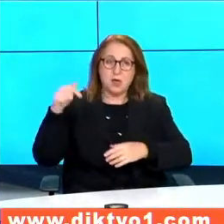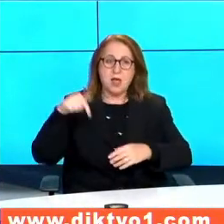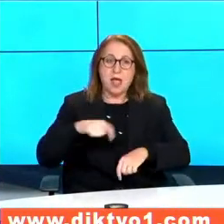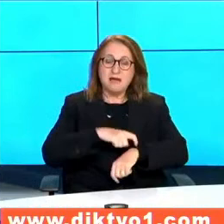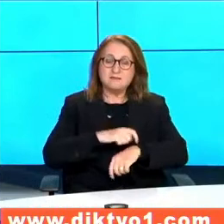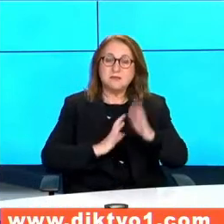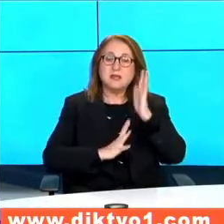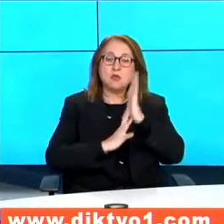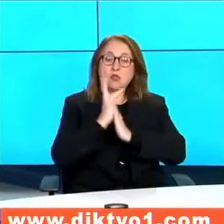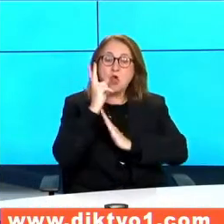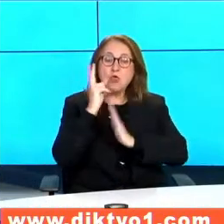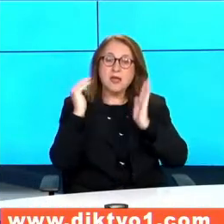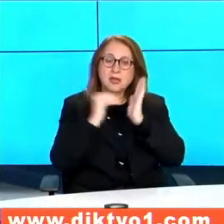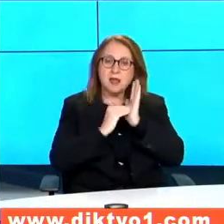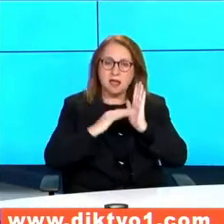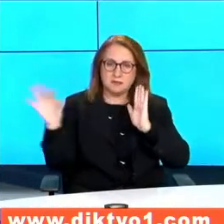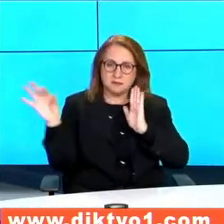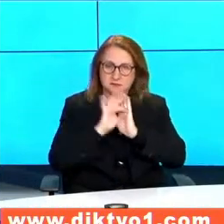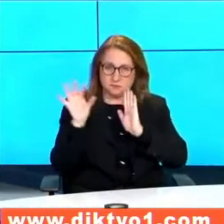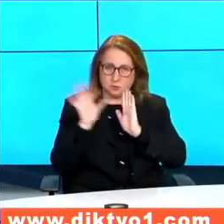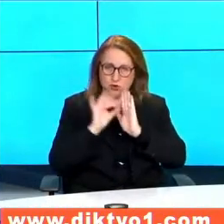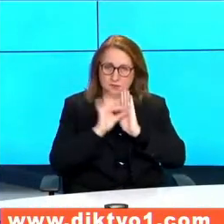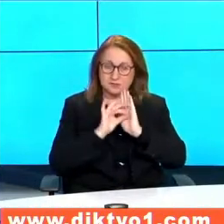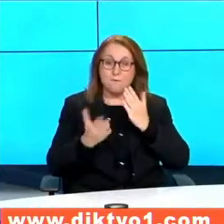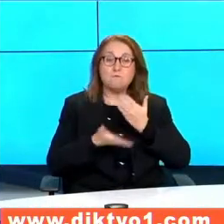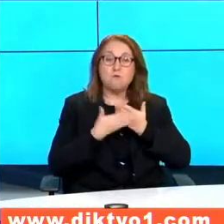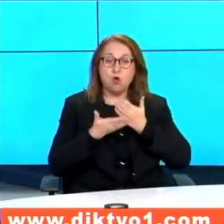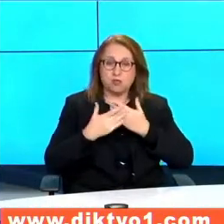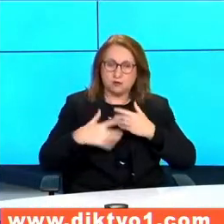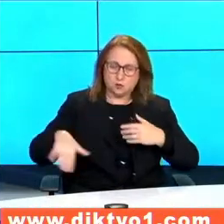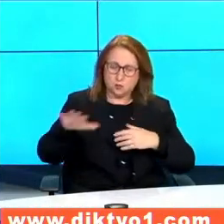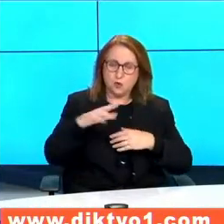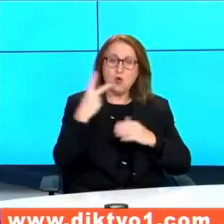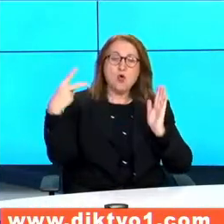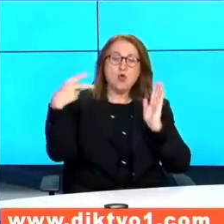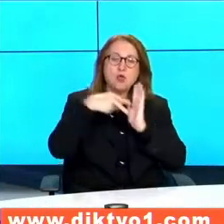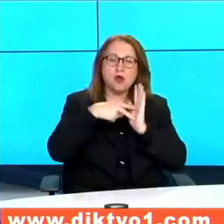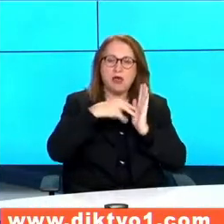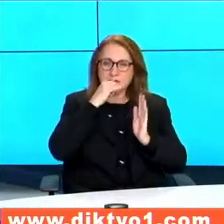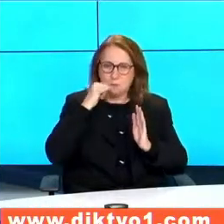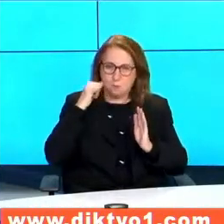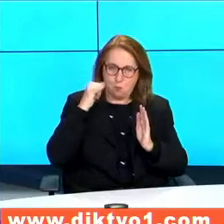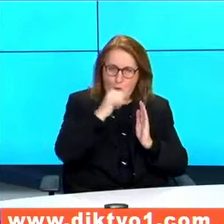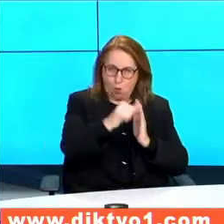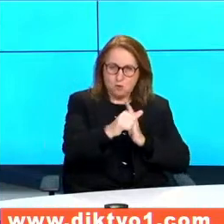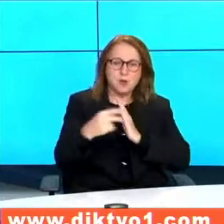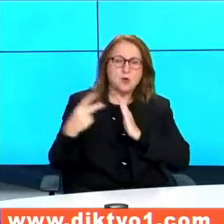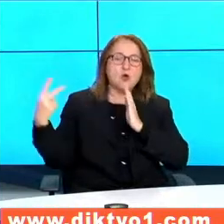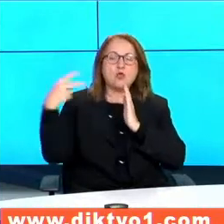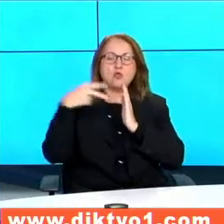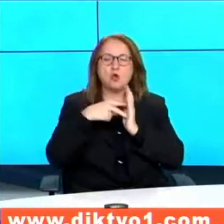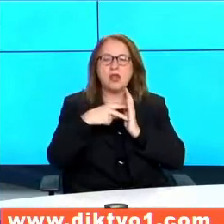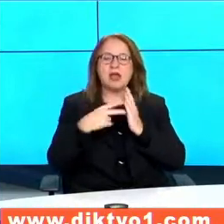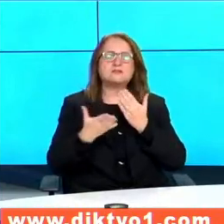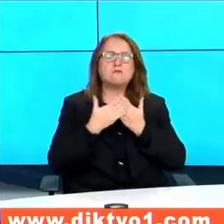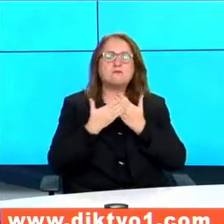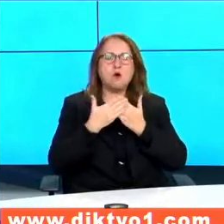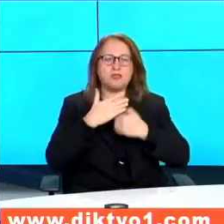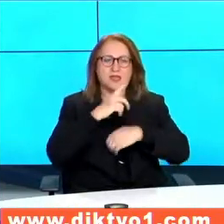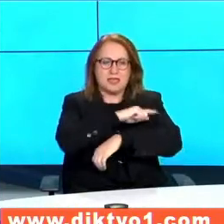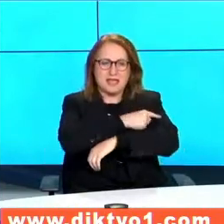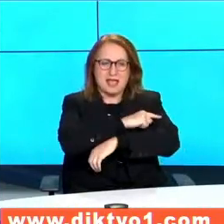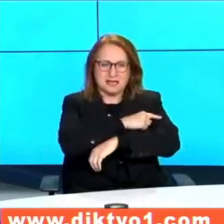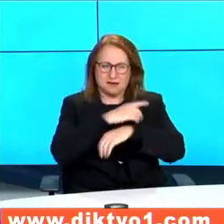λοιπόν επικουρικό προσωπικό, 2.000 μόνιμους γιατρούς και 2.000 επικουρικούς ιατρούς, ενώ